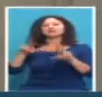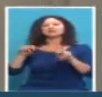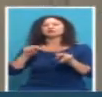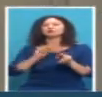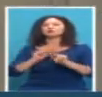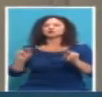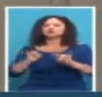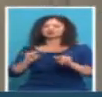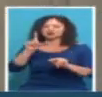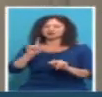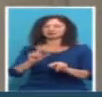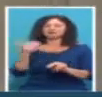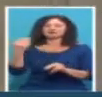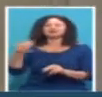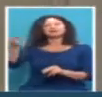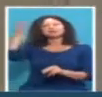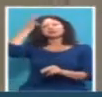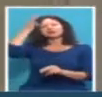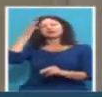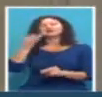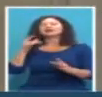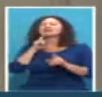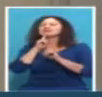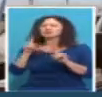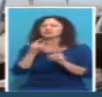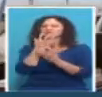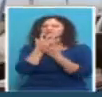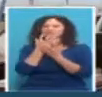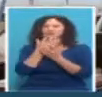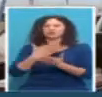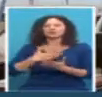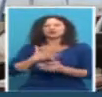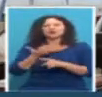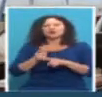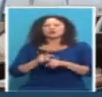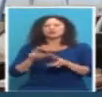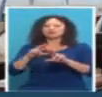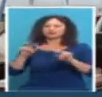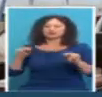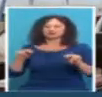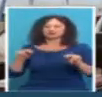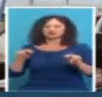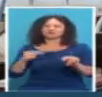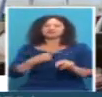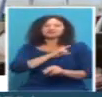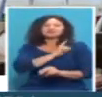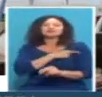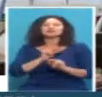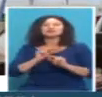О них Дмитрий Владимирович вспоминает с особым теплом. Мне очень повезло, допустим, потому что у меня очень сильные учителя